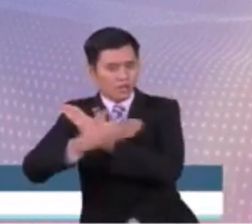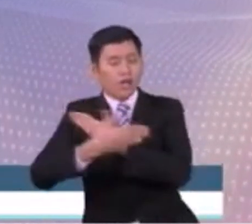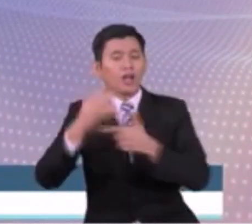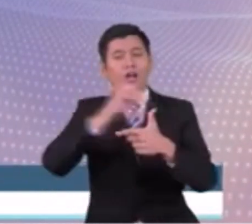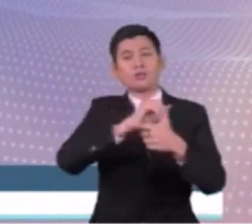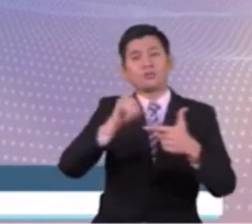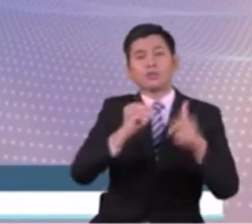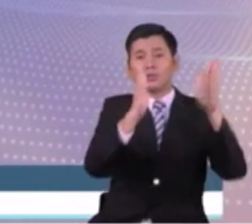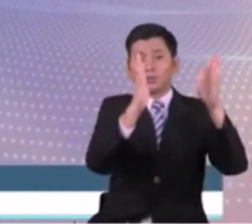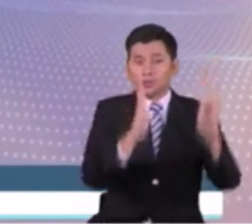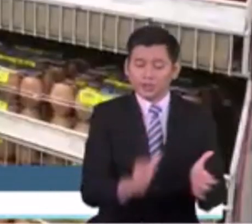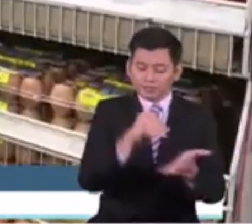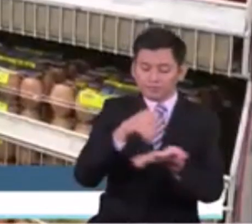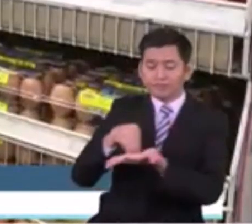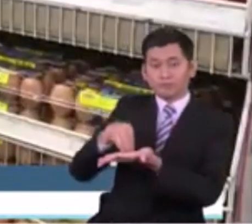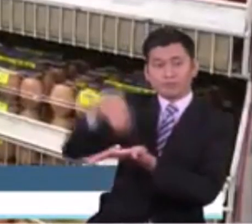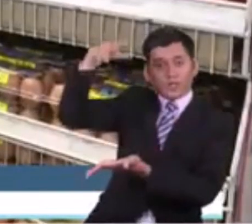kaya.